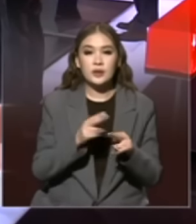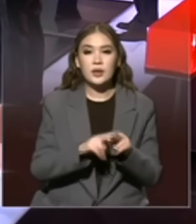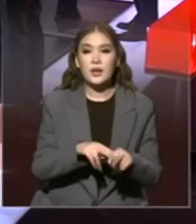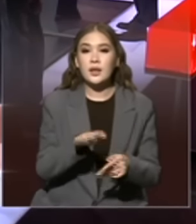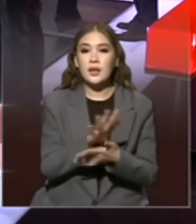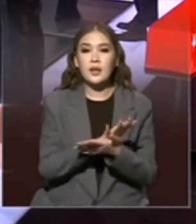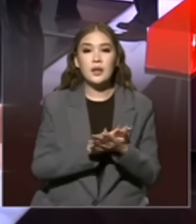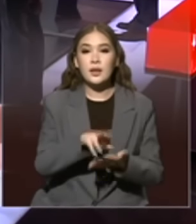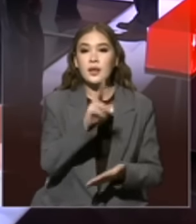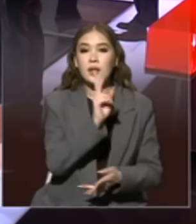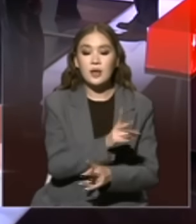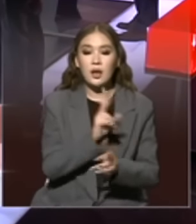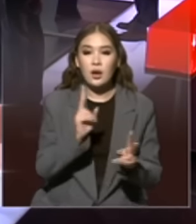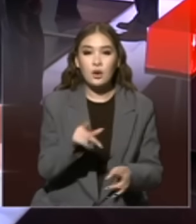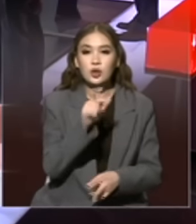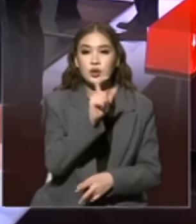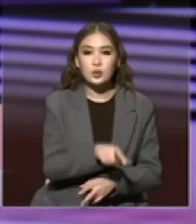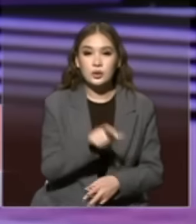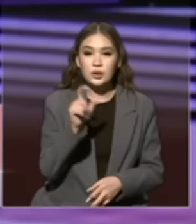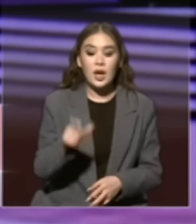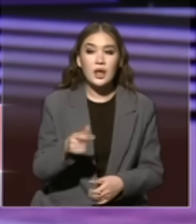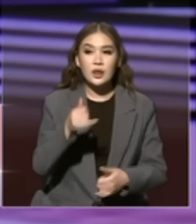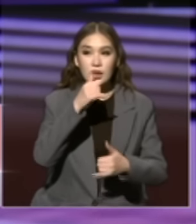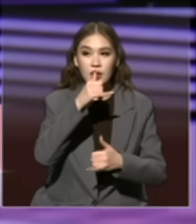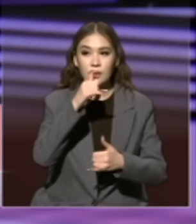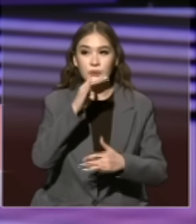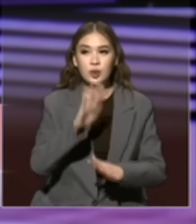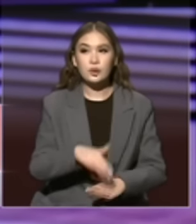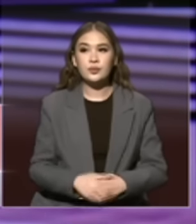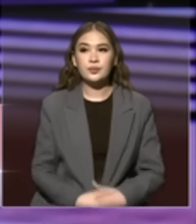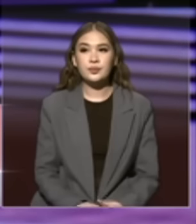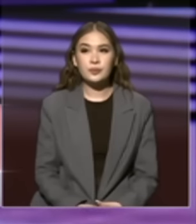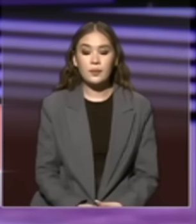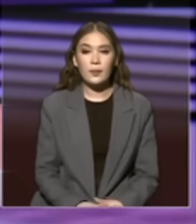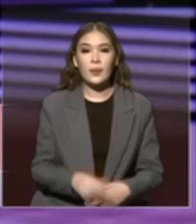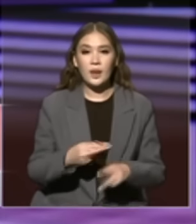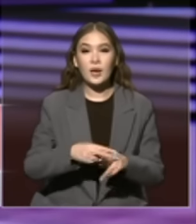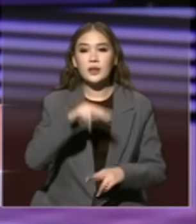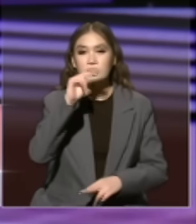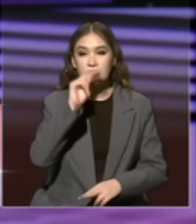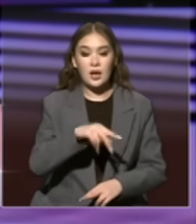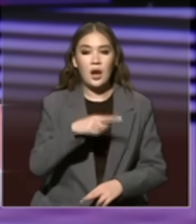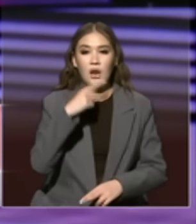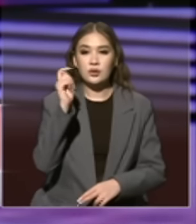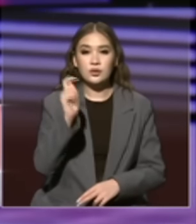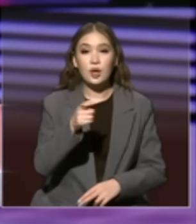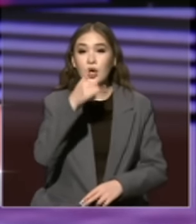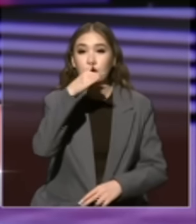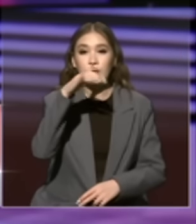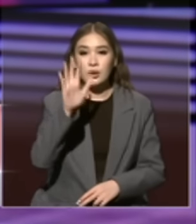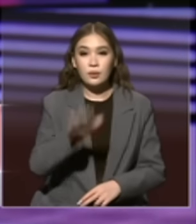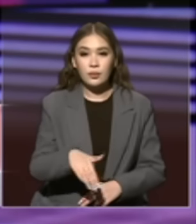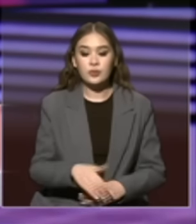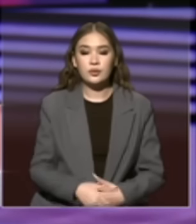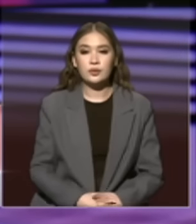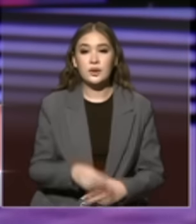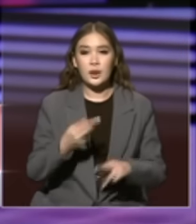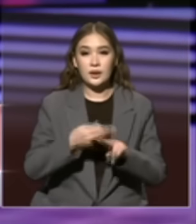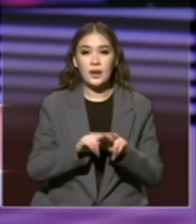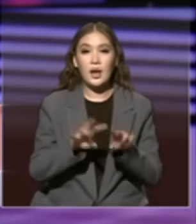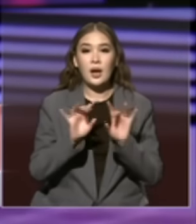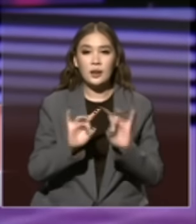тұлғаны, енді қарапайым азамат үшін өкінішке орай деп айтатын шығармыз, кінәлі деп айтуға болмайды. Сондықтан да әріптестерің айтып тұрғаны